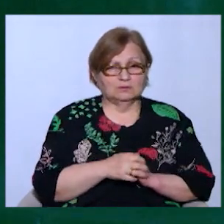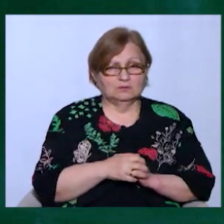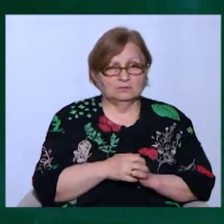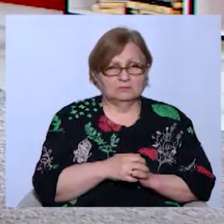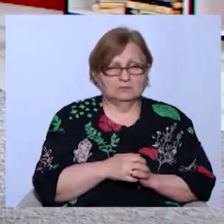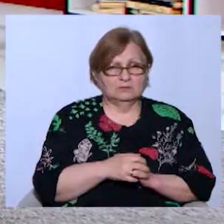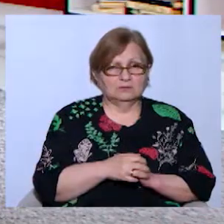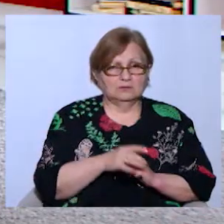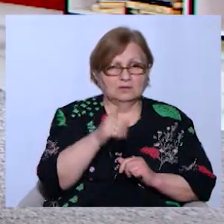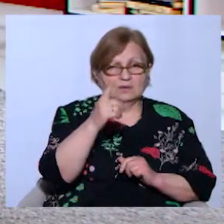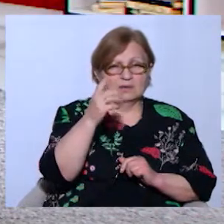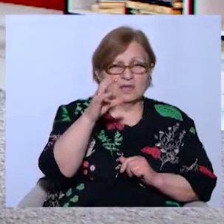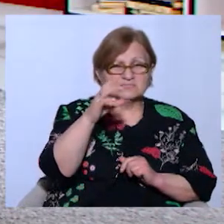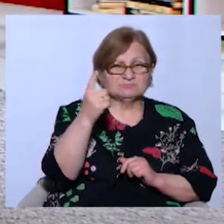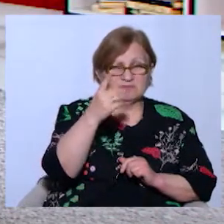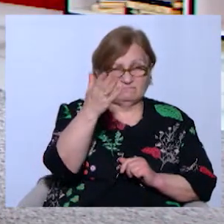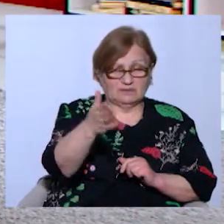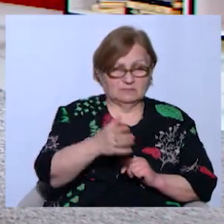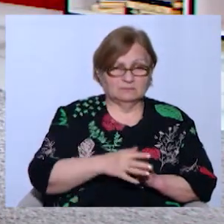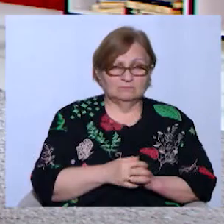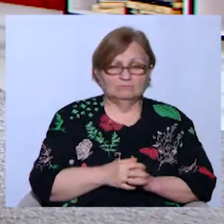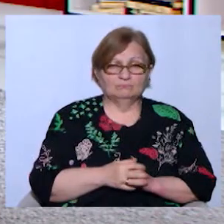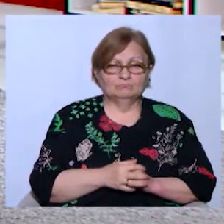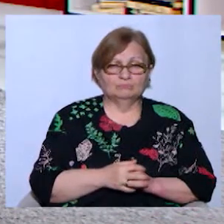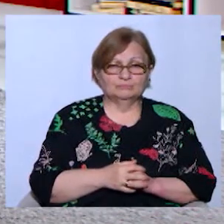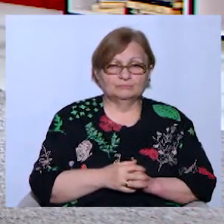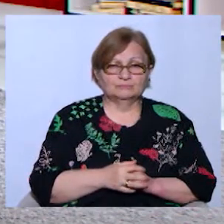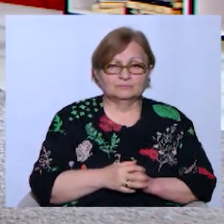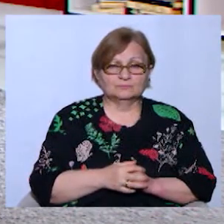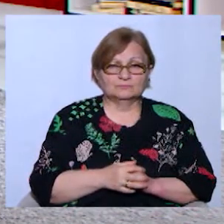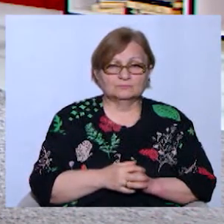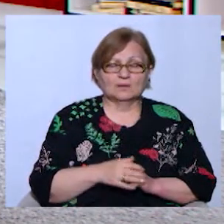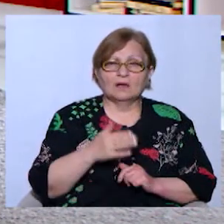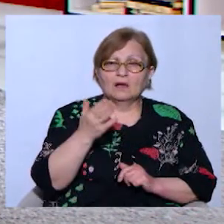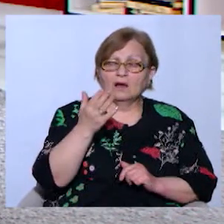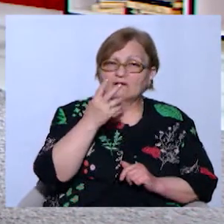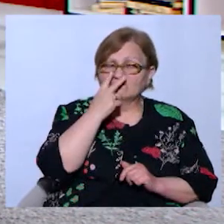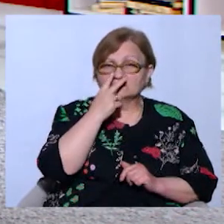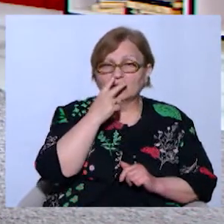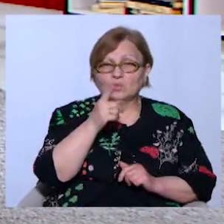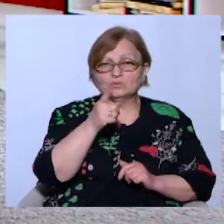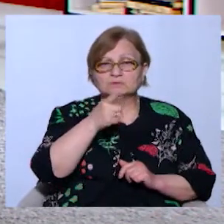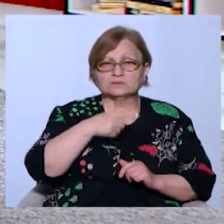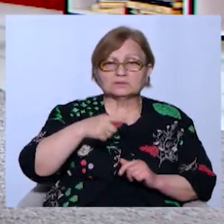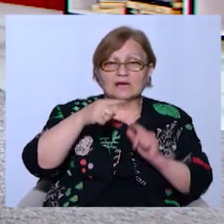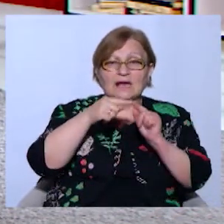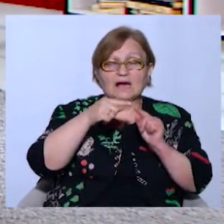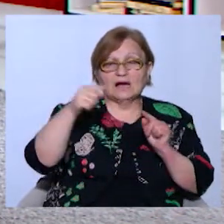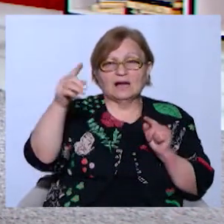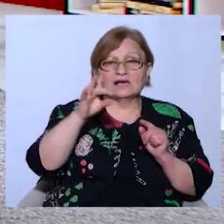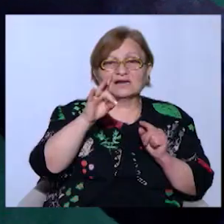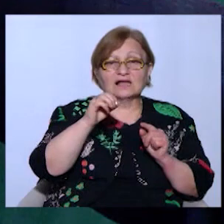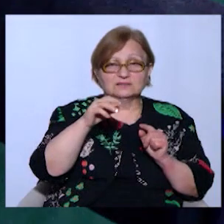იყო ეს 1, აი ჩემო ბატონო. მოდი რადიუსი გავზარდოთ 3-ჯერ. და რადიუსი